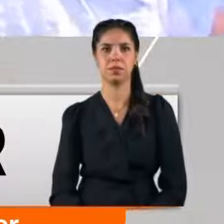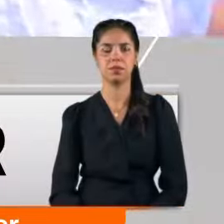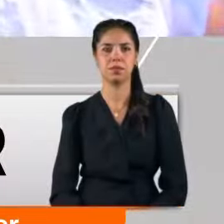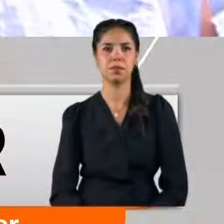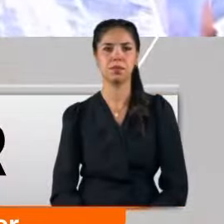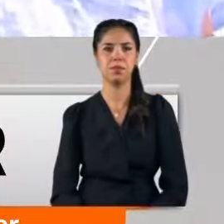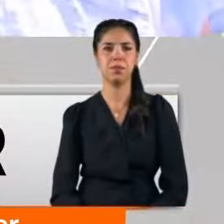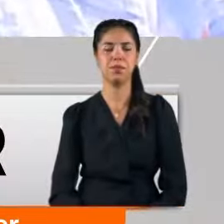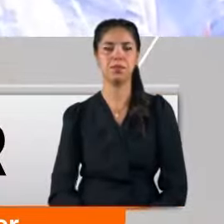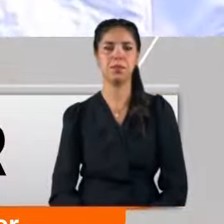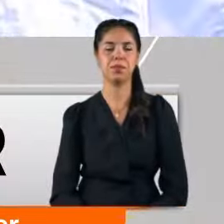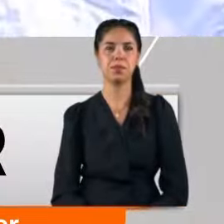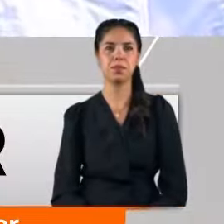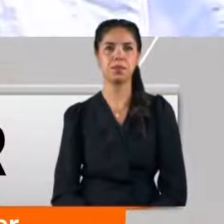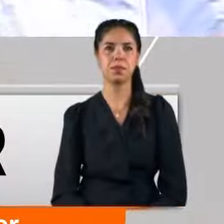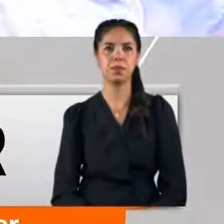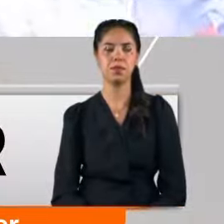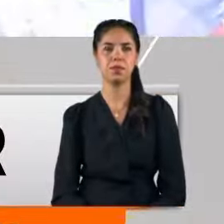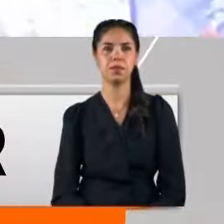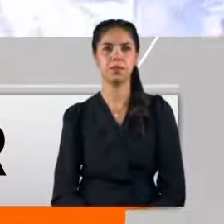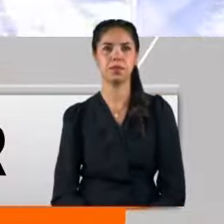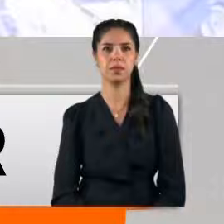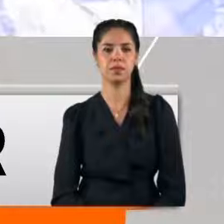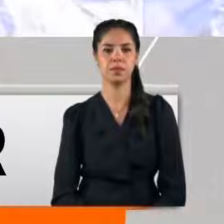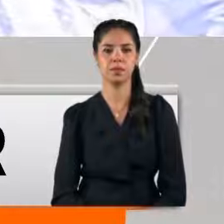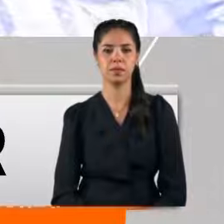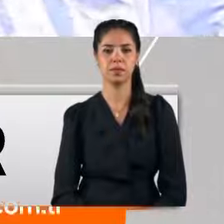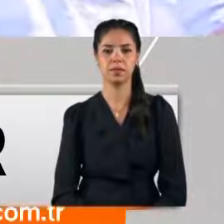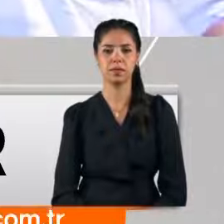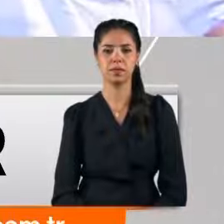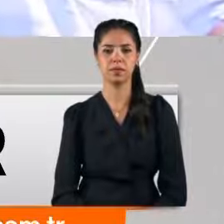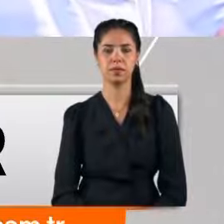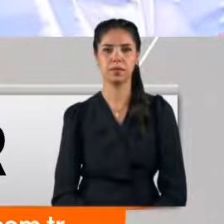tabii ki. Yangında çıkabilir mi? Çıkabilir ama burada resmi kurum var yani yan tarafında. Onlar